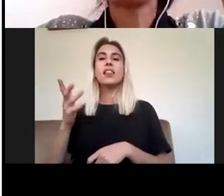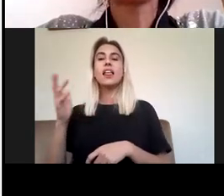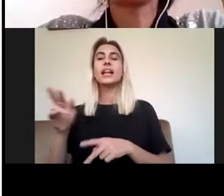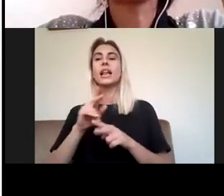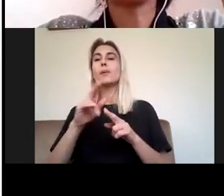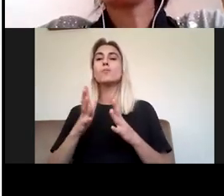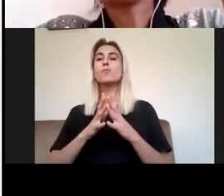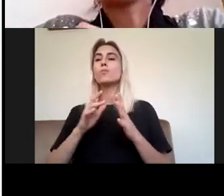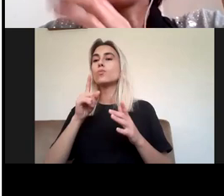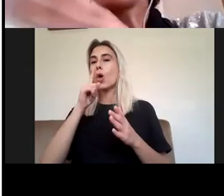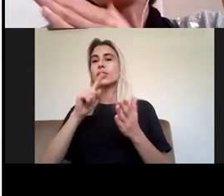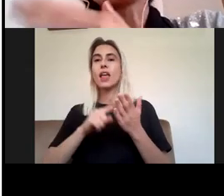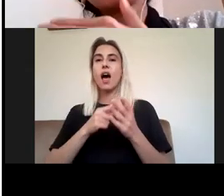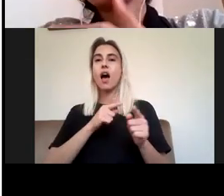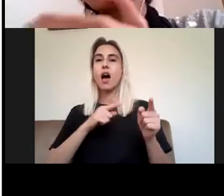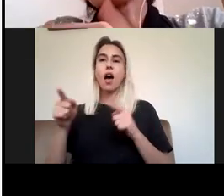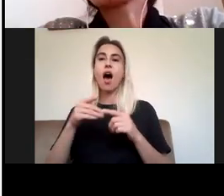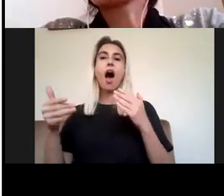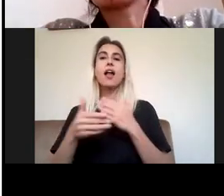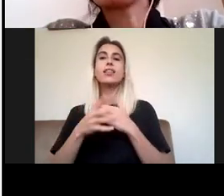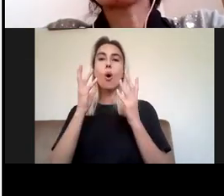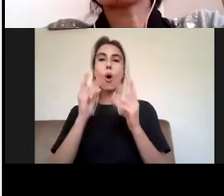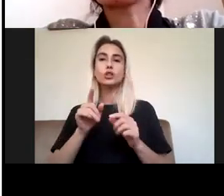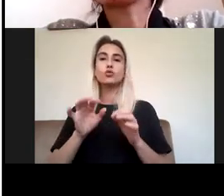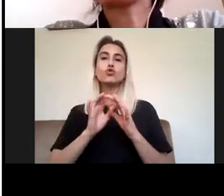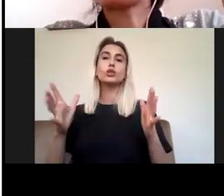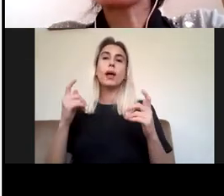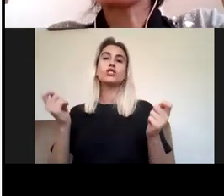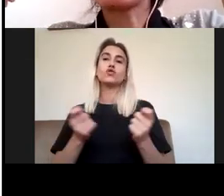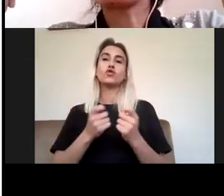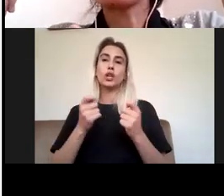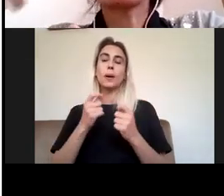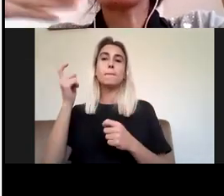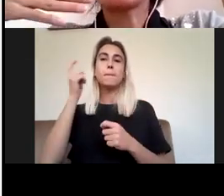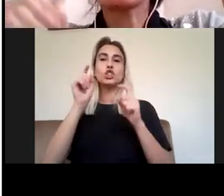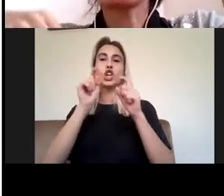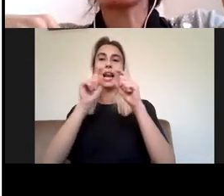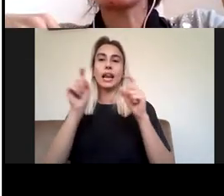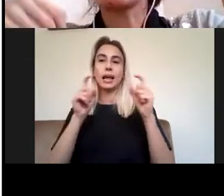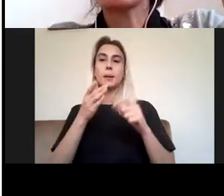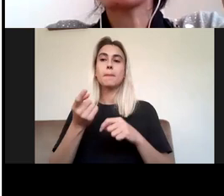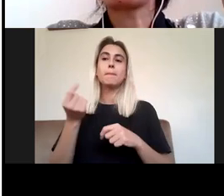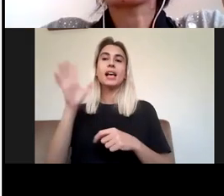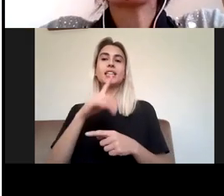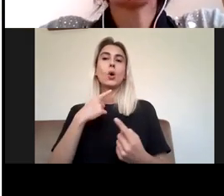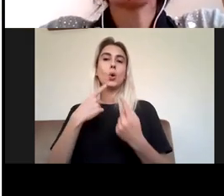noktada şu anda alt olarak çözülmeye çalışılacak başlıklar halinde zaten birazdan